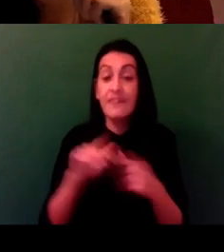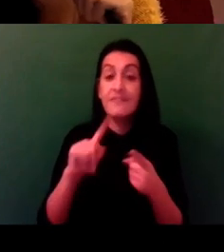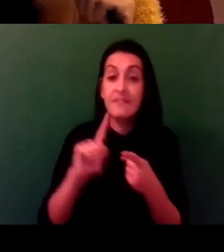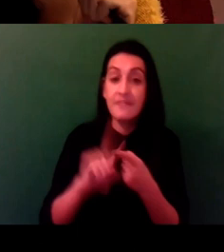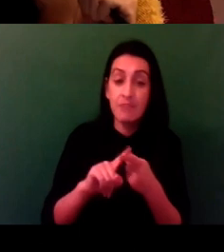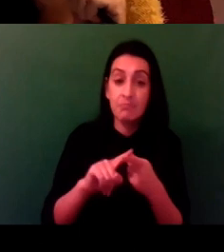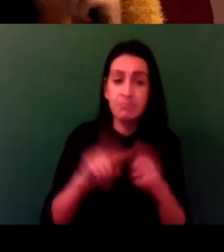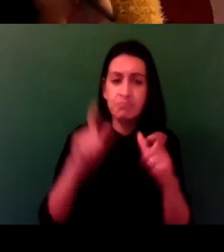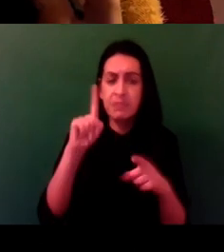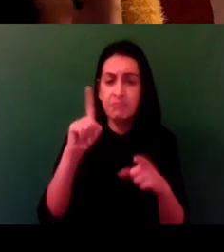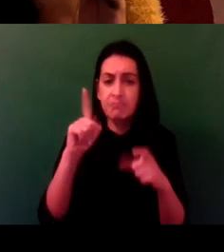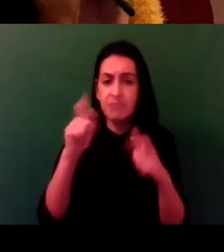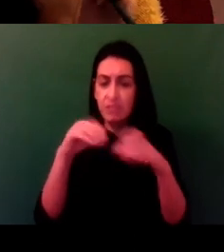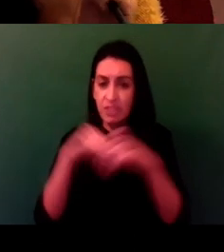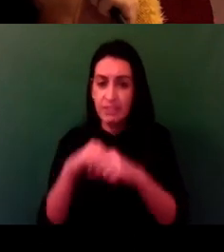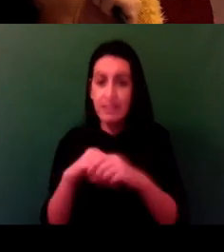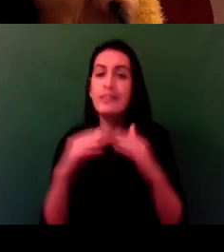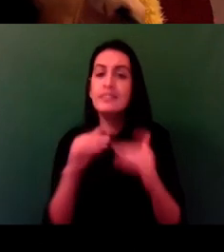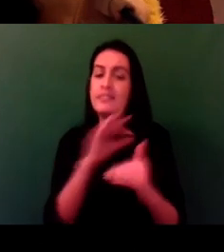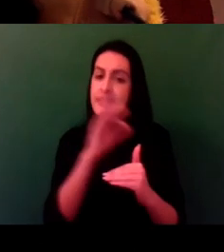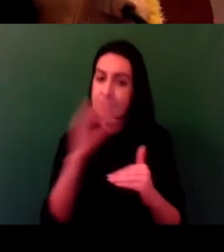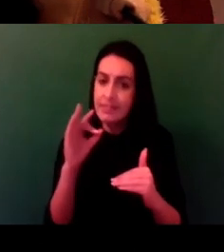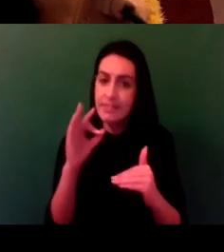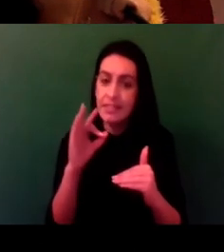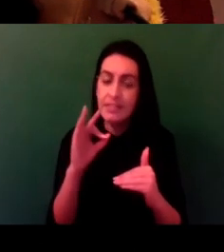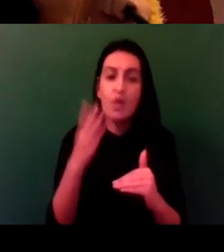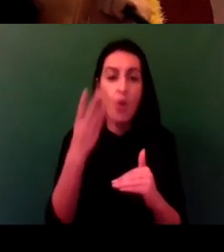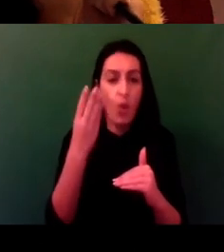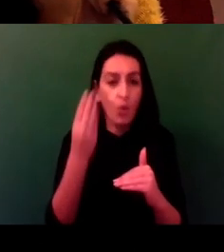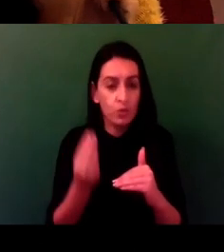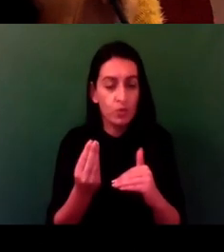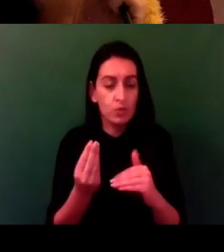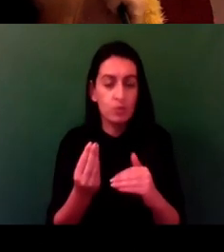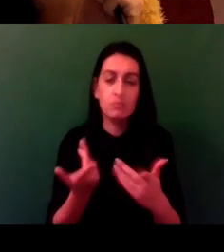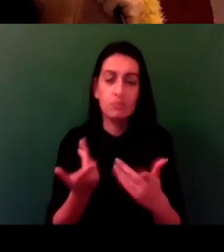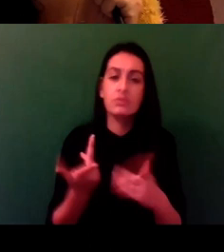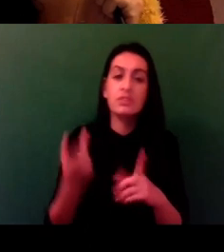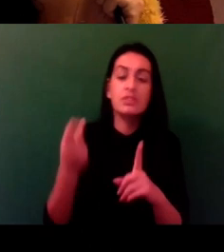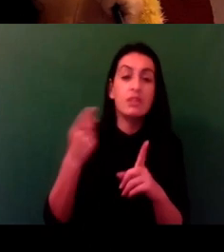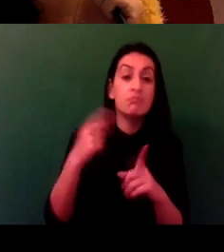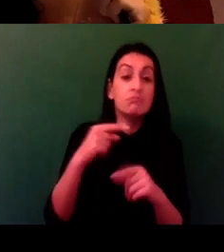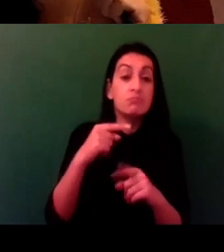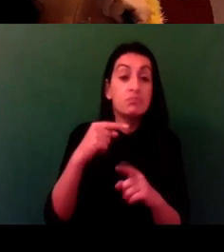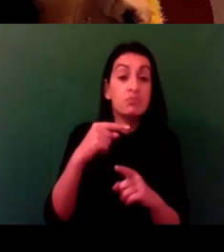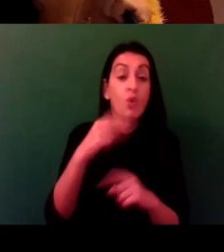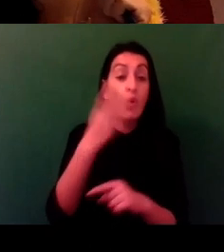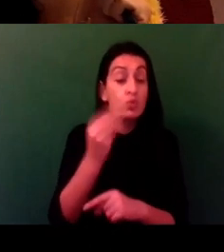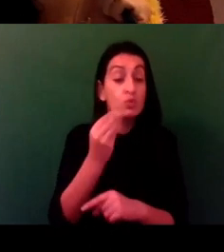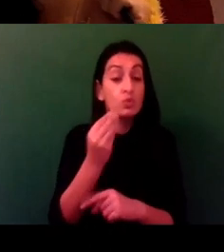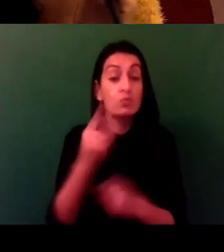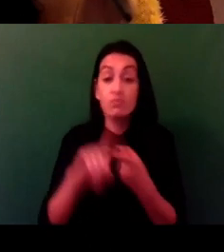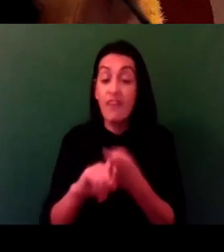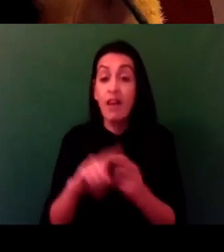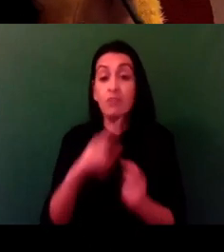olduğunu ve bizim de bütün bunlar içerisinde katılımcı olsun olmasın meselemizi kent olarak